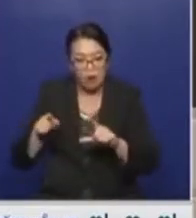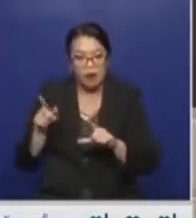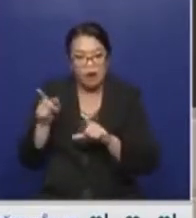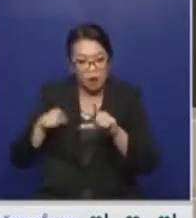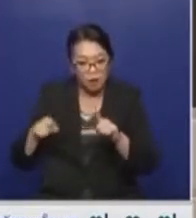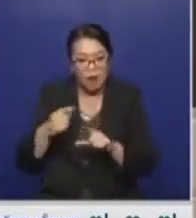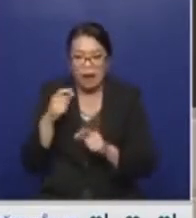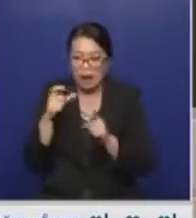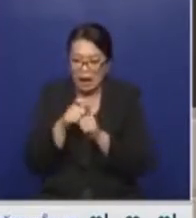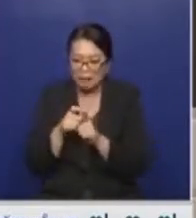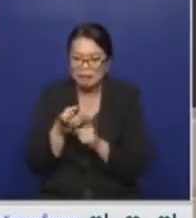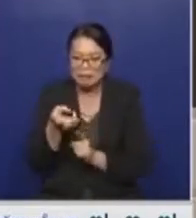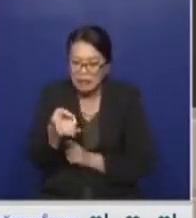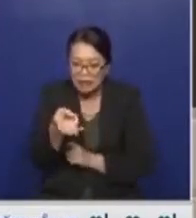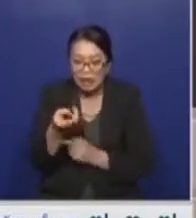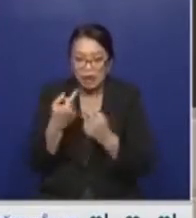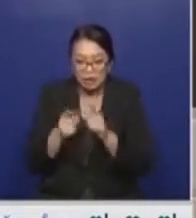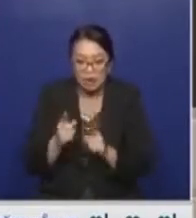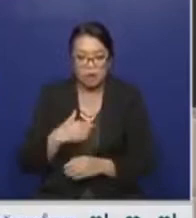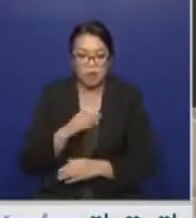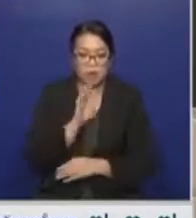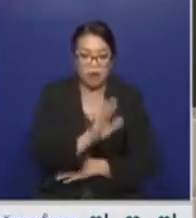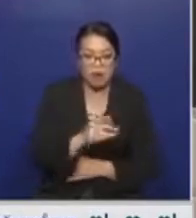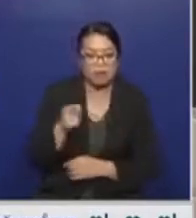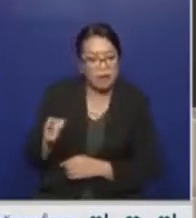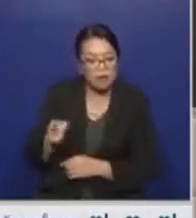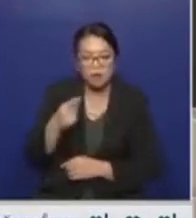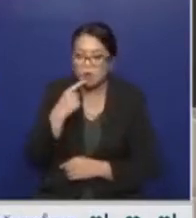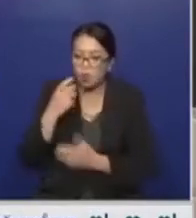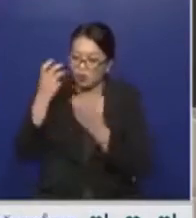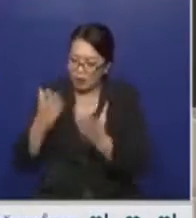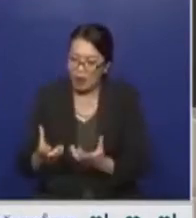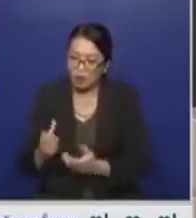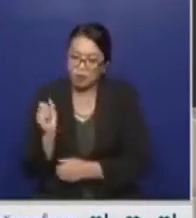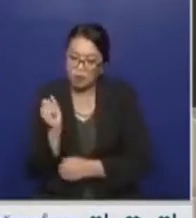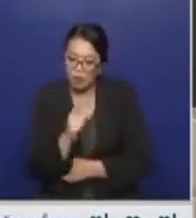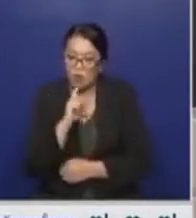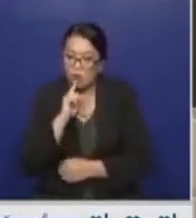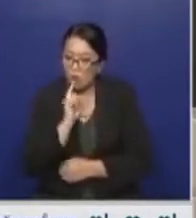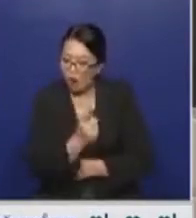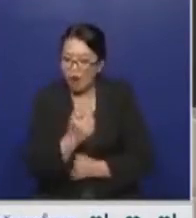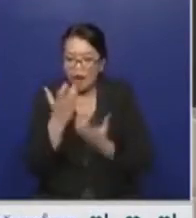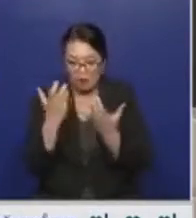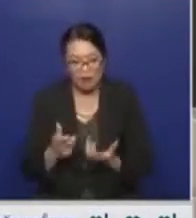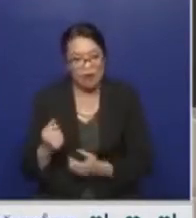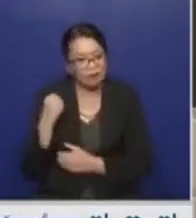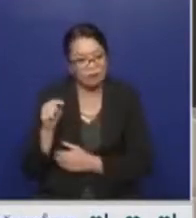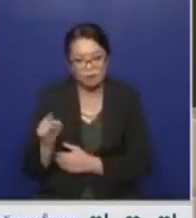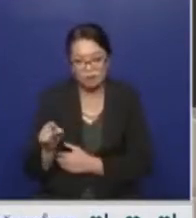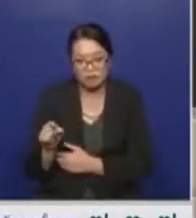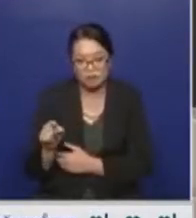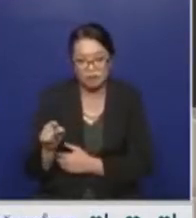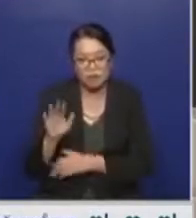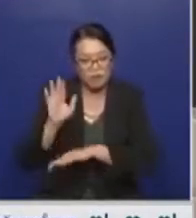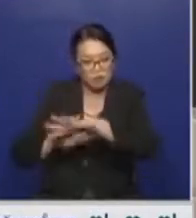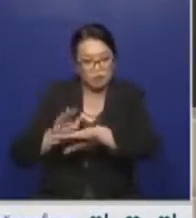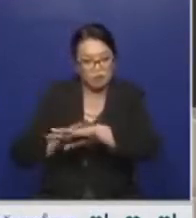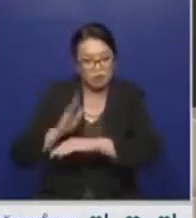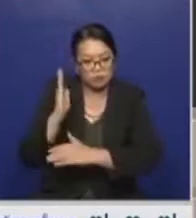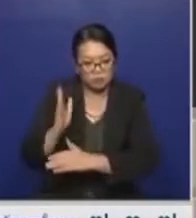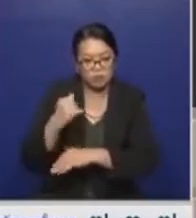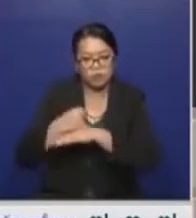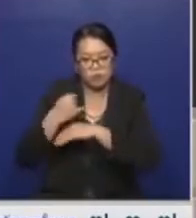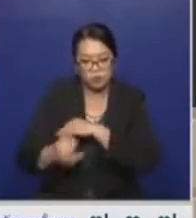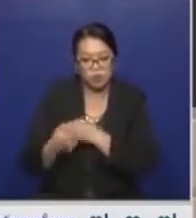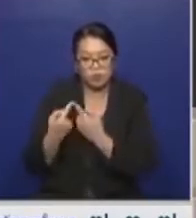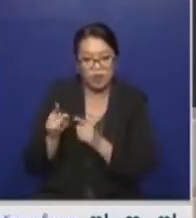ก็ไม่รุนแรงอย่างนี้ครับแต่ผมก็ห้ามนะผมก็ขอร้องวุฒิว่าอย่าไปเหมาเขาอย่าไปว่าเขาก็จบแต่ว่าของคุ